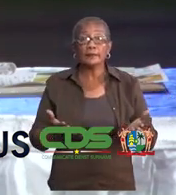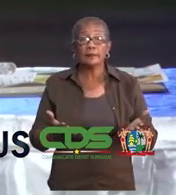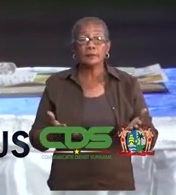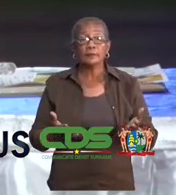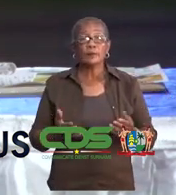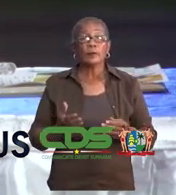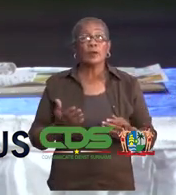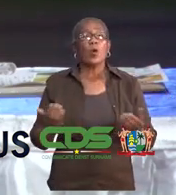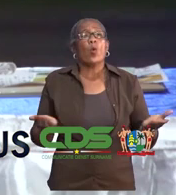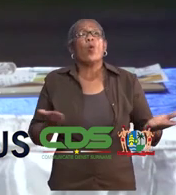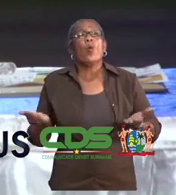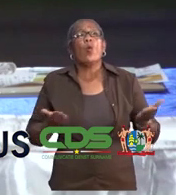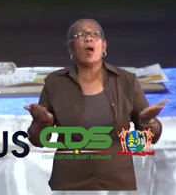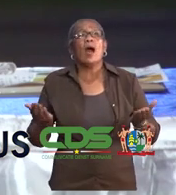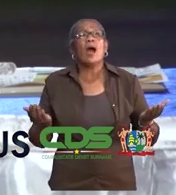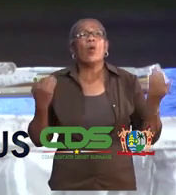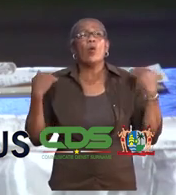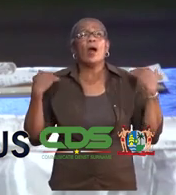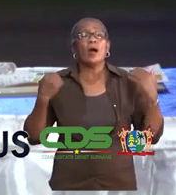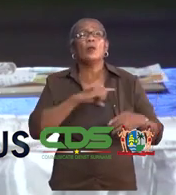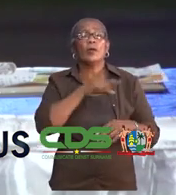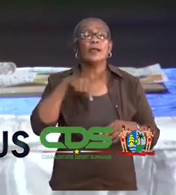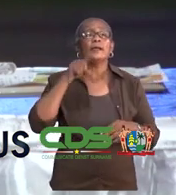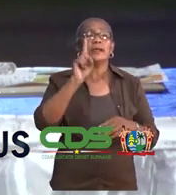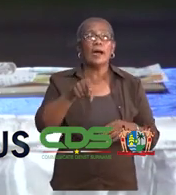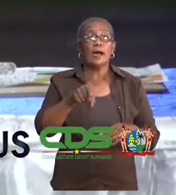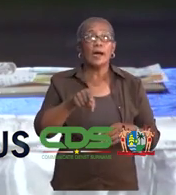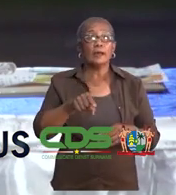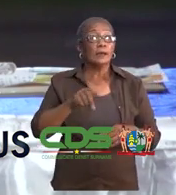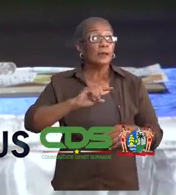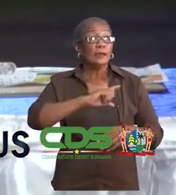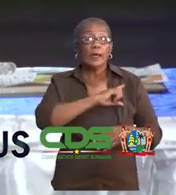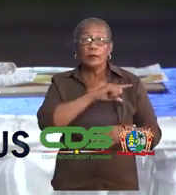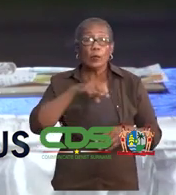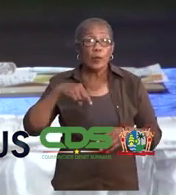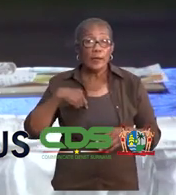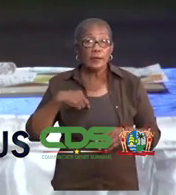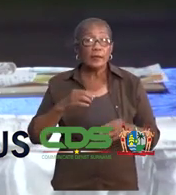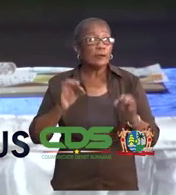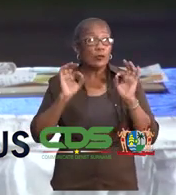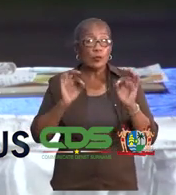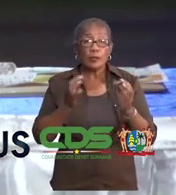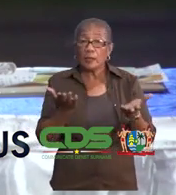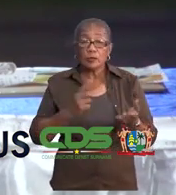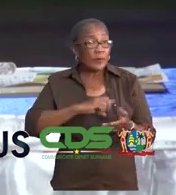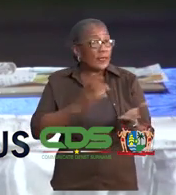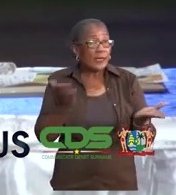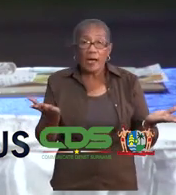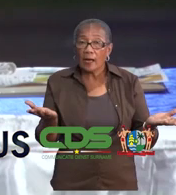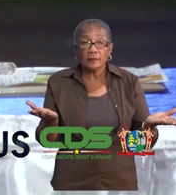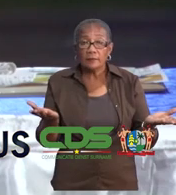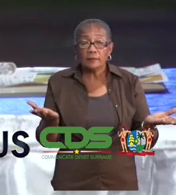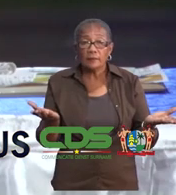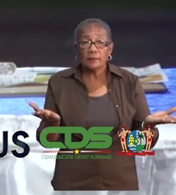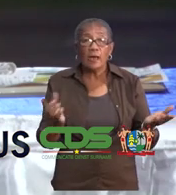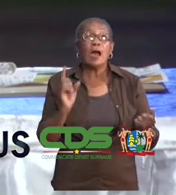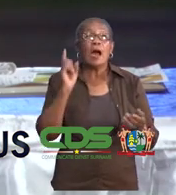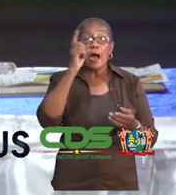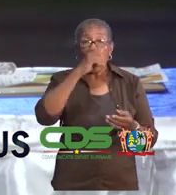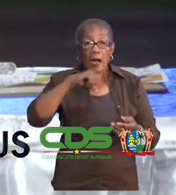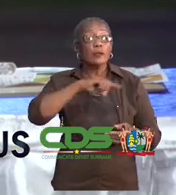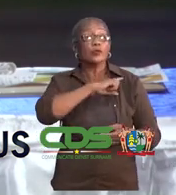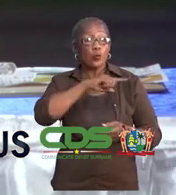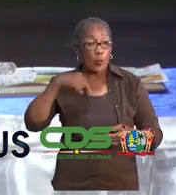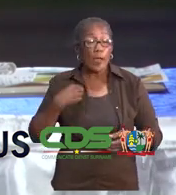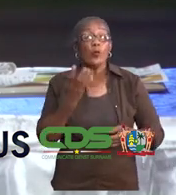vraag, waarom zijn we er? Daar niet zijn, betekent dat we onszelf niet serieus nemen. Zo simpel ligt het. Als we ontwikkeling